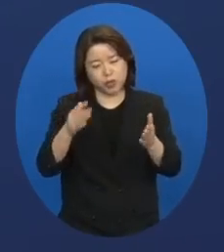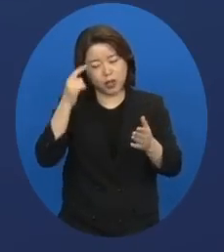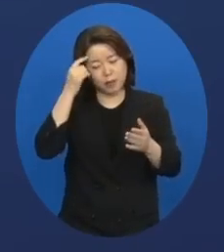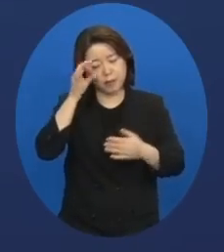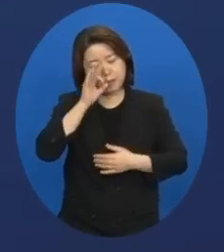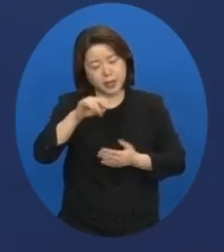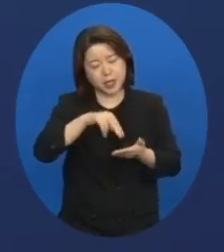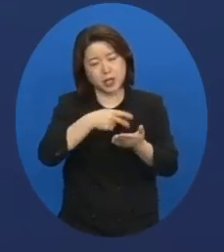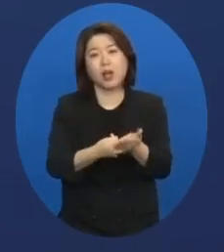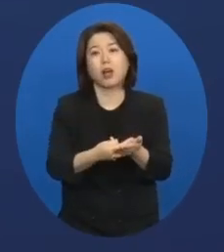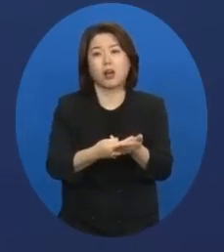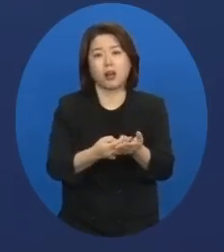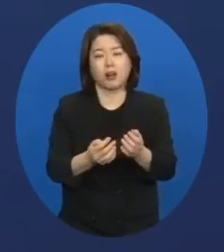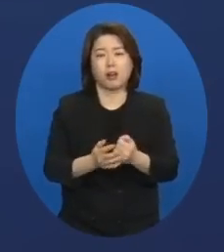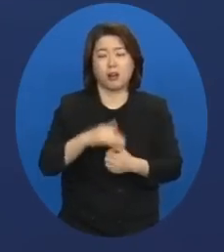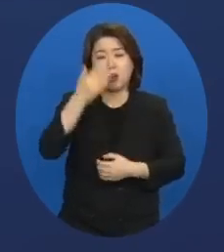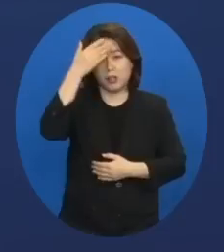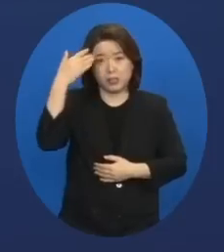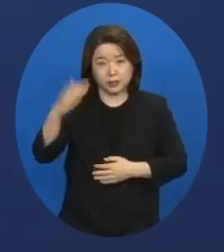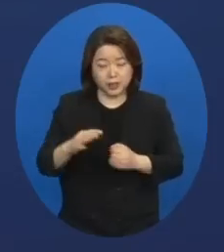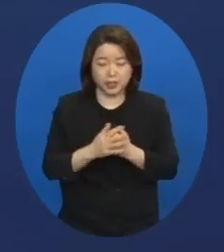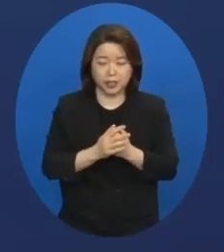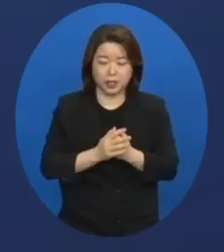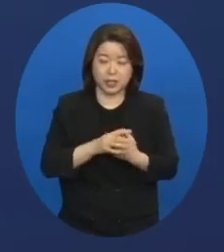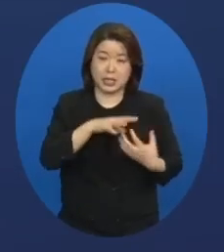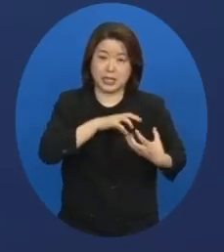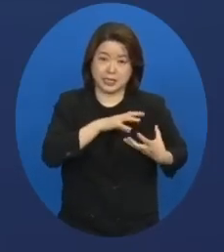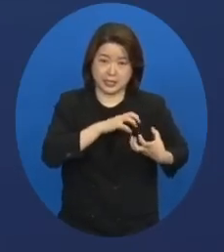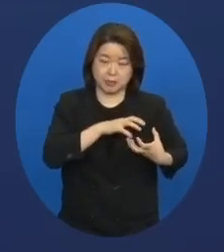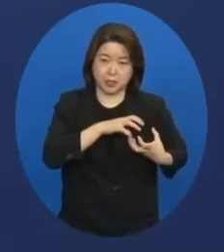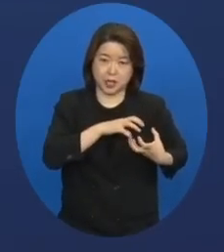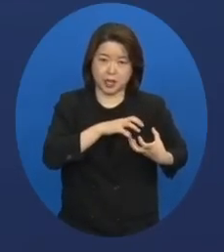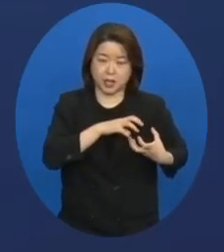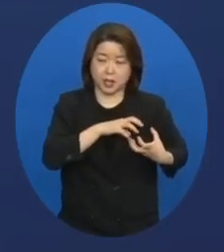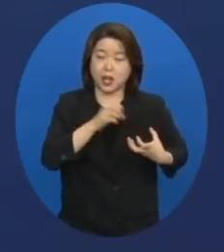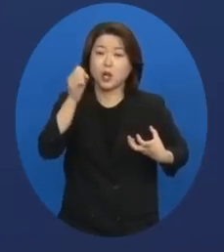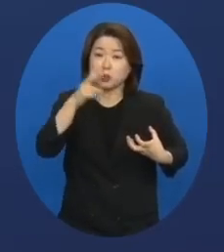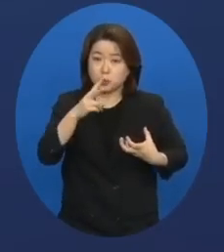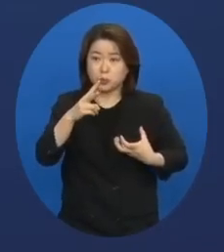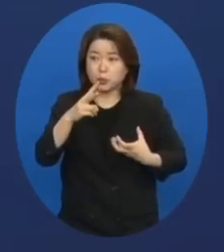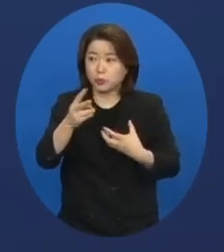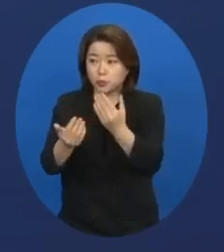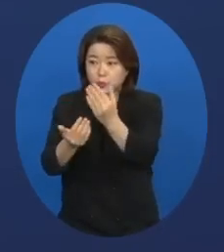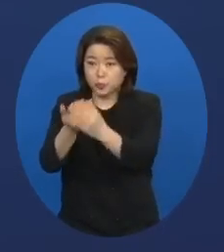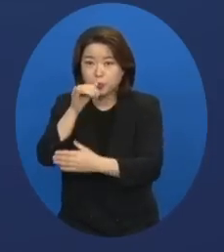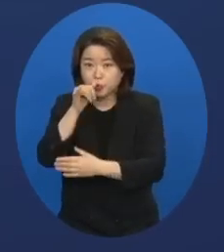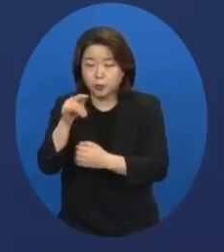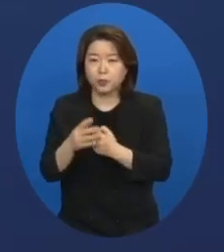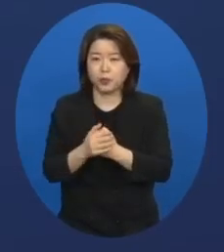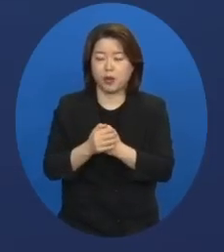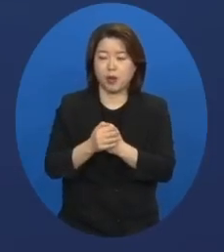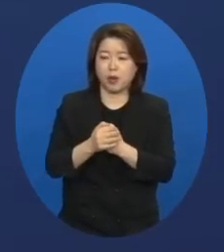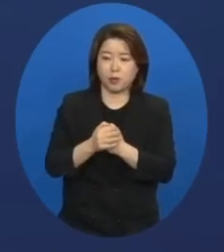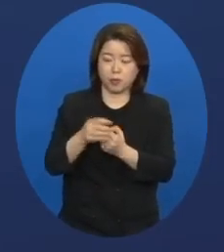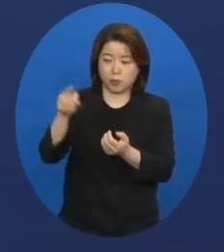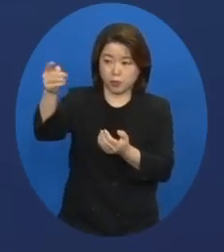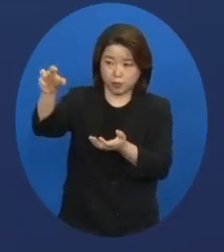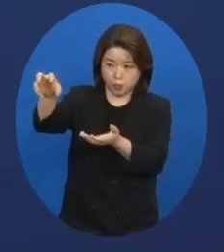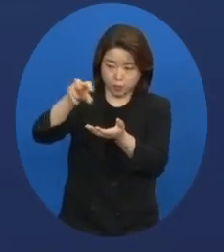다행히 심장 이식할 그런 심장이 생겨서 그가 수술은